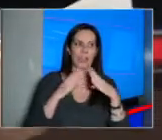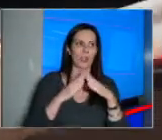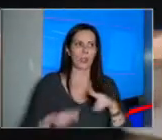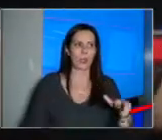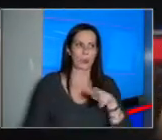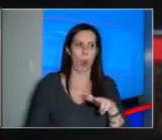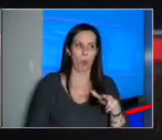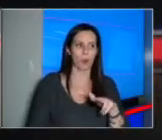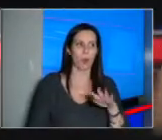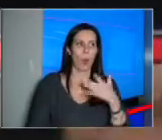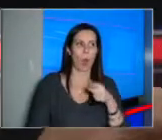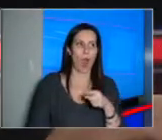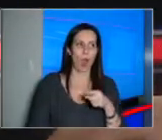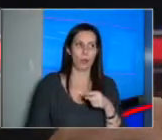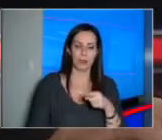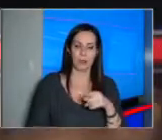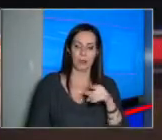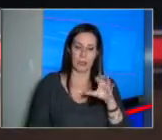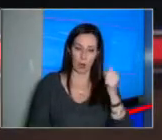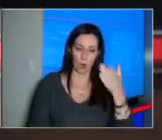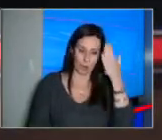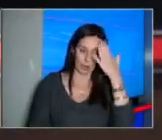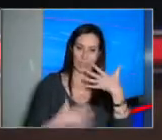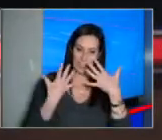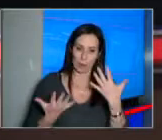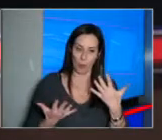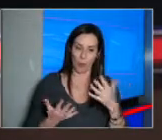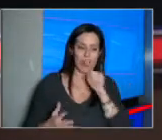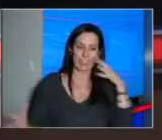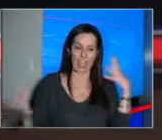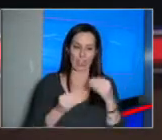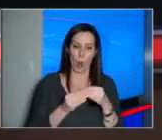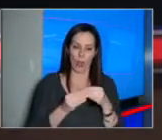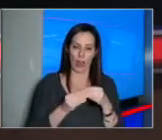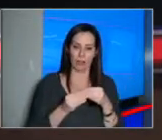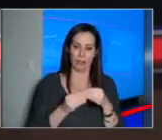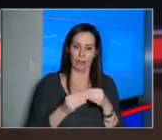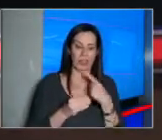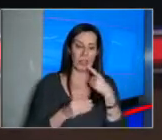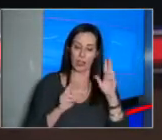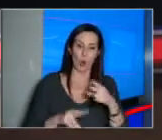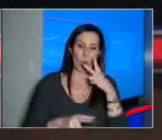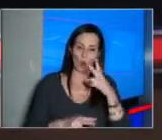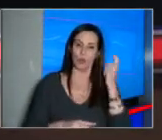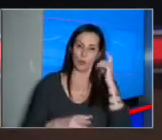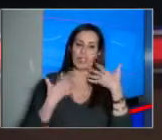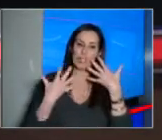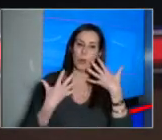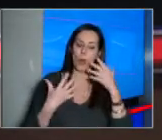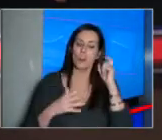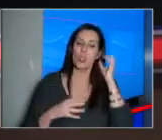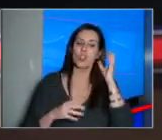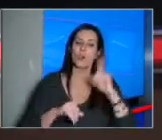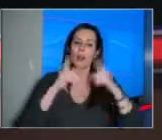ציבורי. יכול להיות שאם הם היו מכירות את הסיפורים ואת ההיסטוריה קצת, ונניח יכלו לראות ולשמוע את הסיפורים מנשים